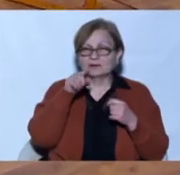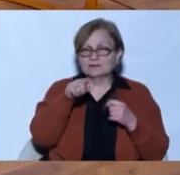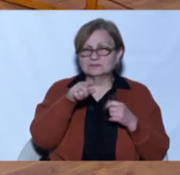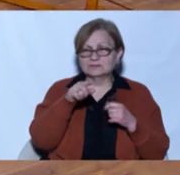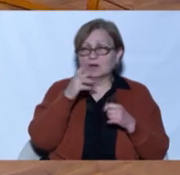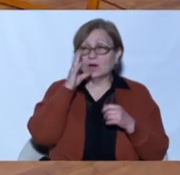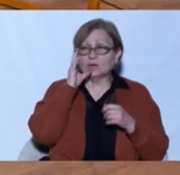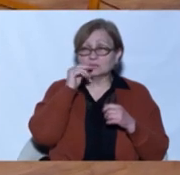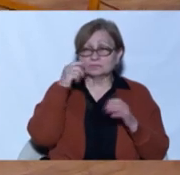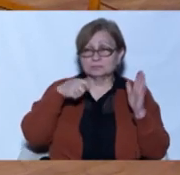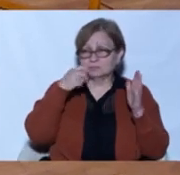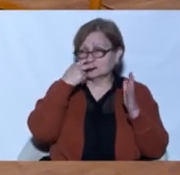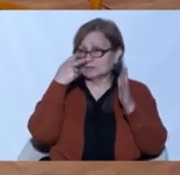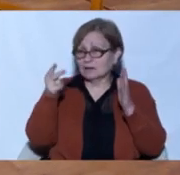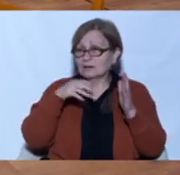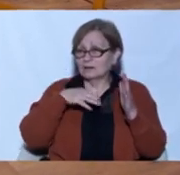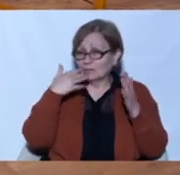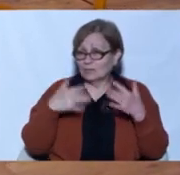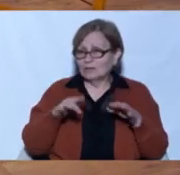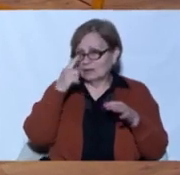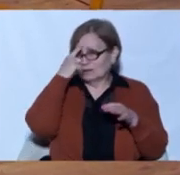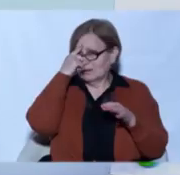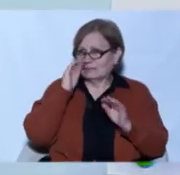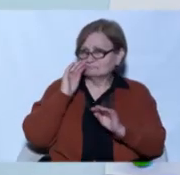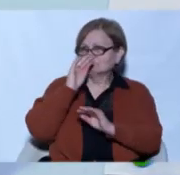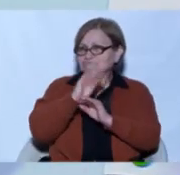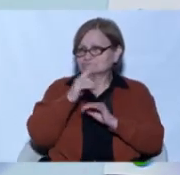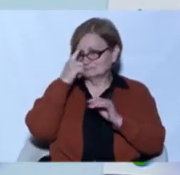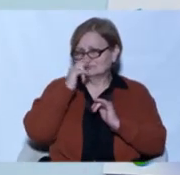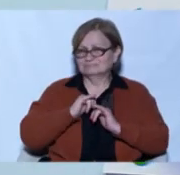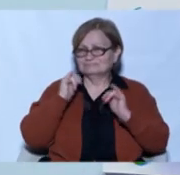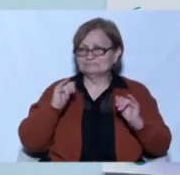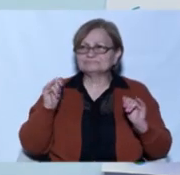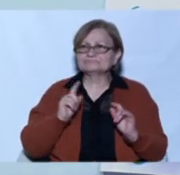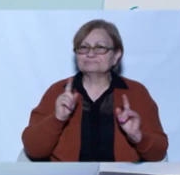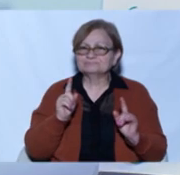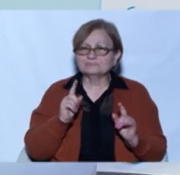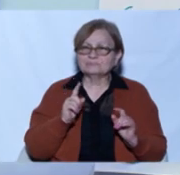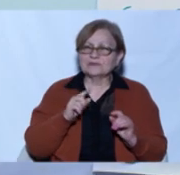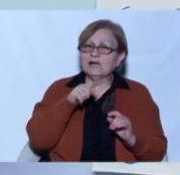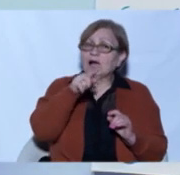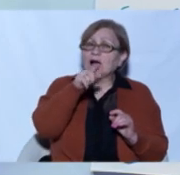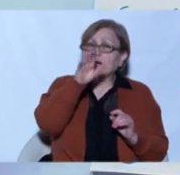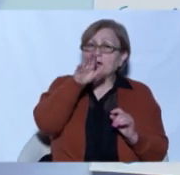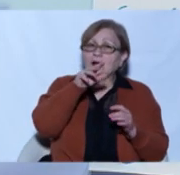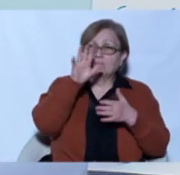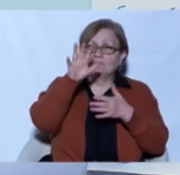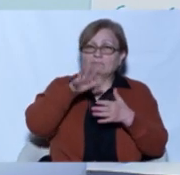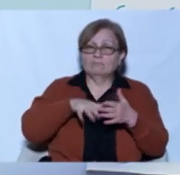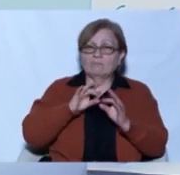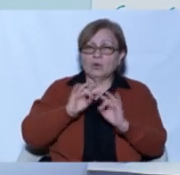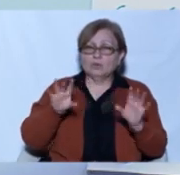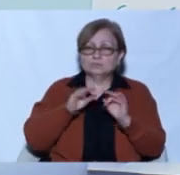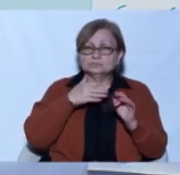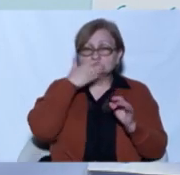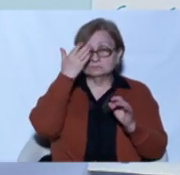ცოდნას ფილმის ნახვამ. აი იმ ცოდნას, რომელიც მოთხრობის წაკითხვით, იმ ცოდნას და ფიქრს, რომელიც